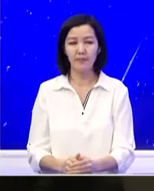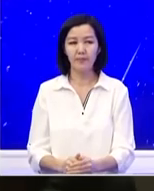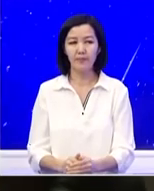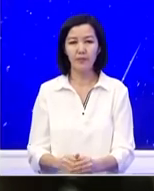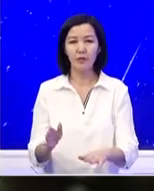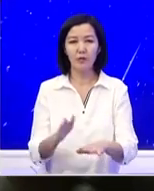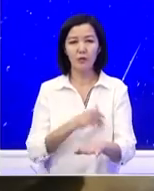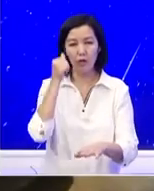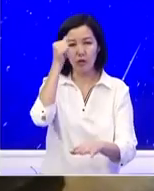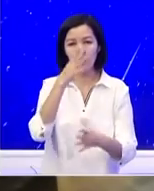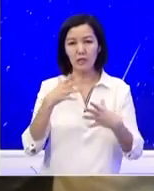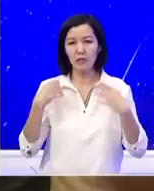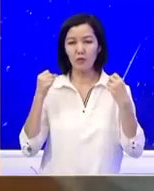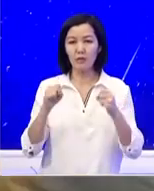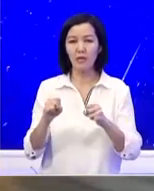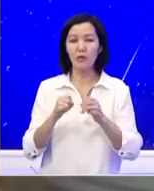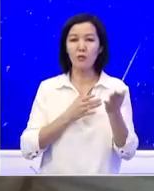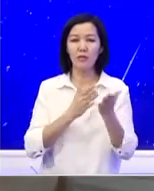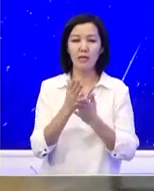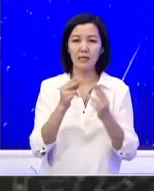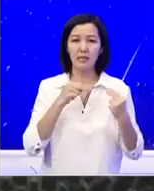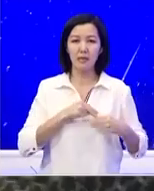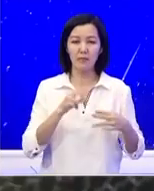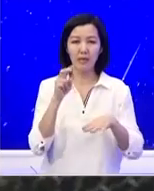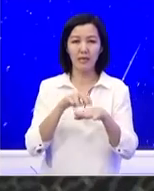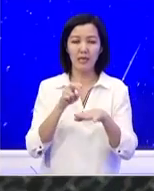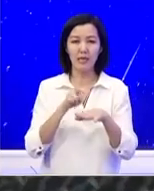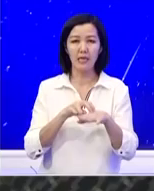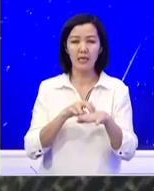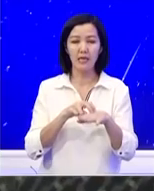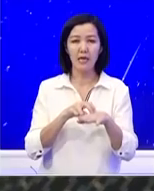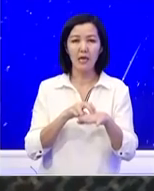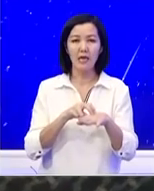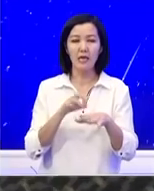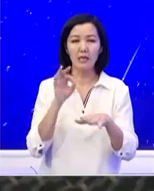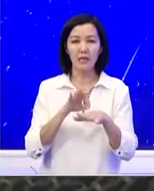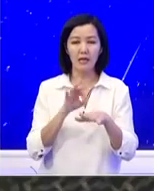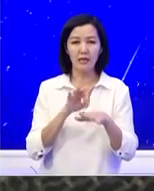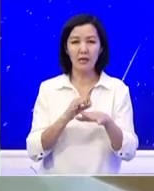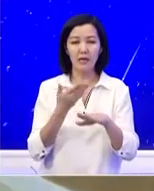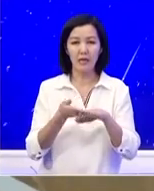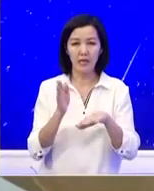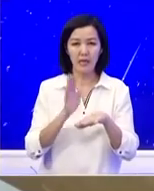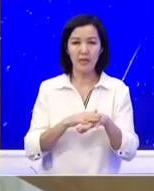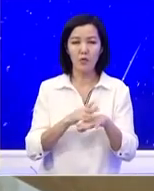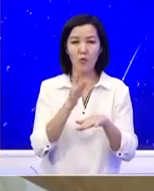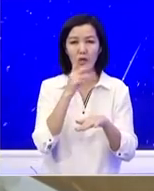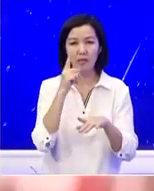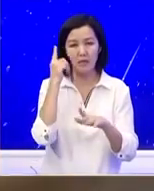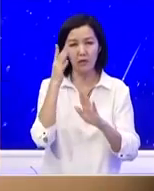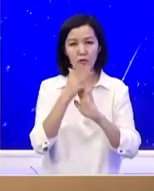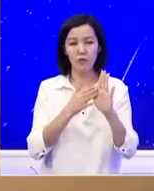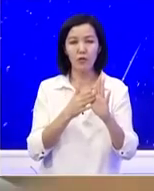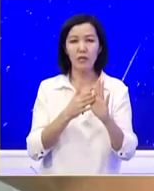Ұзақ жыл денсаулық сақтау саласында тер төккен ардақты дәрігер аты жаман індеттің көпке салар салмағын жақсы біледі.